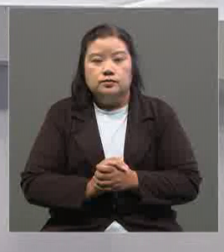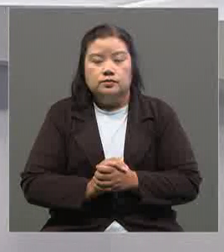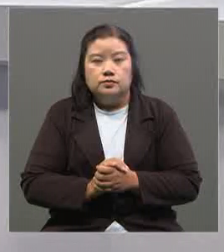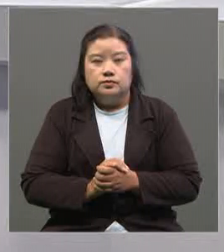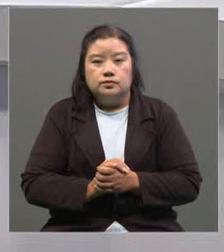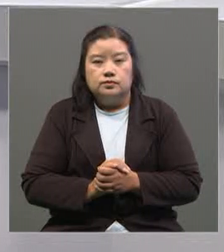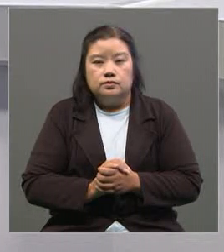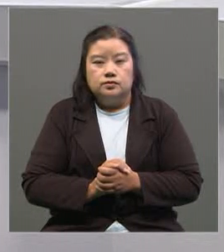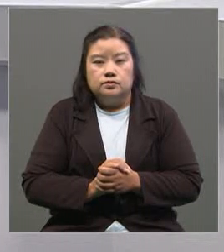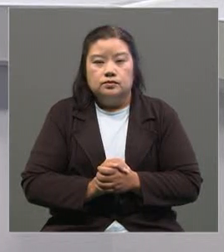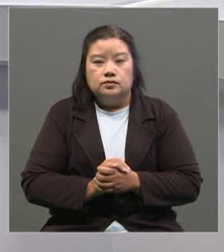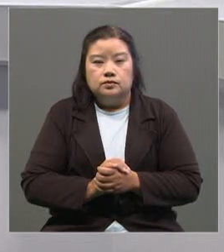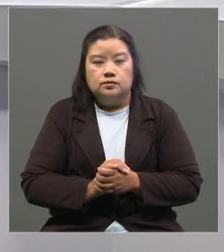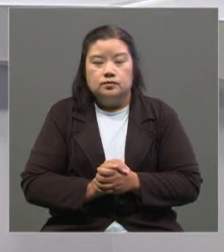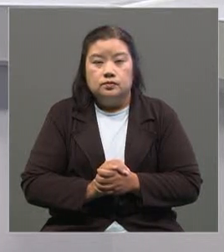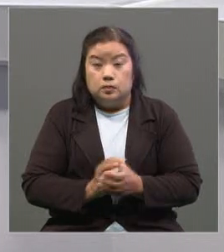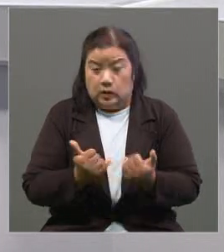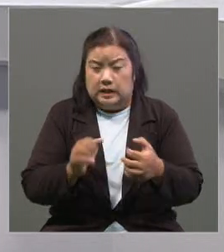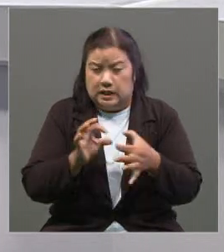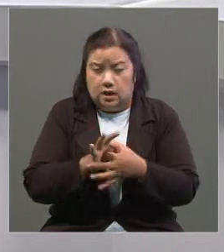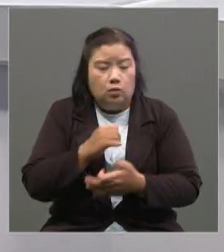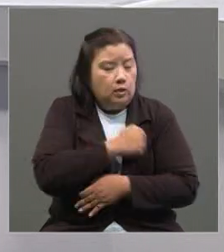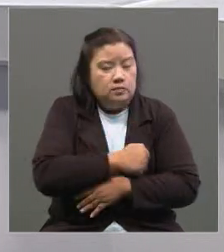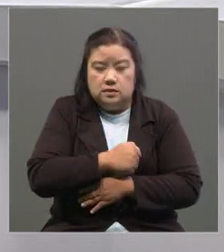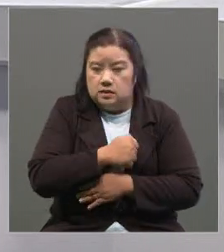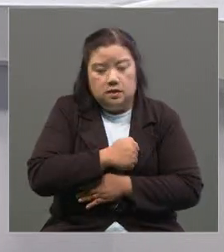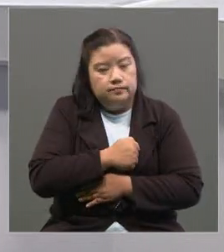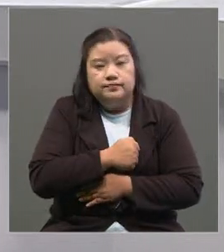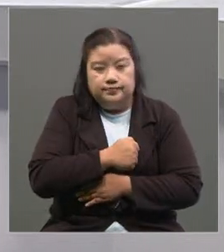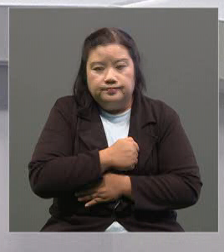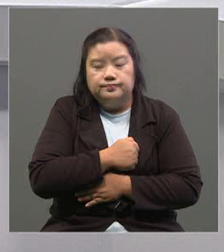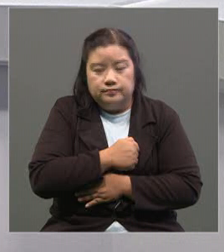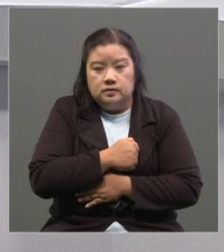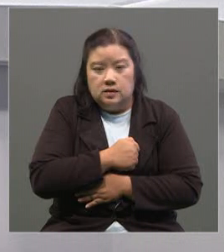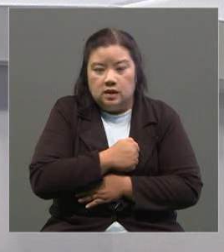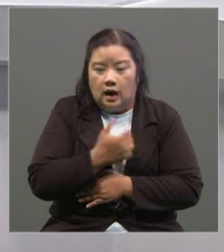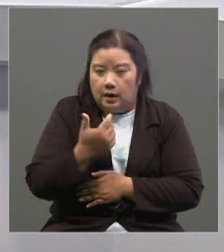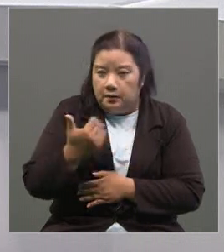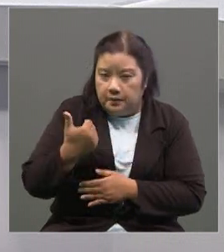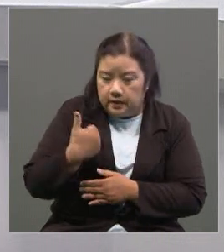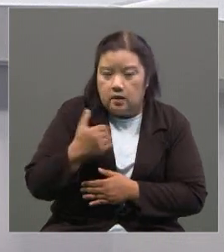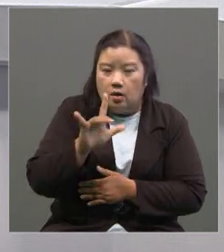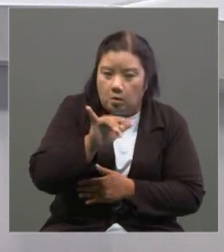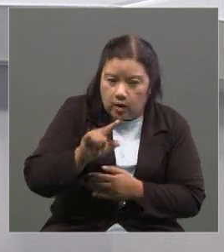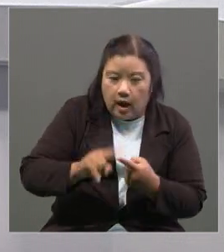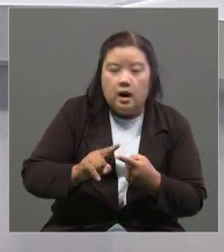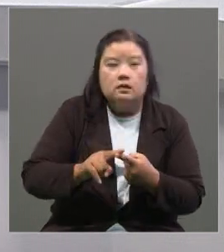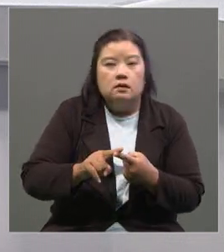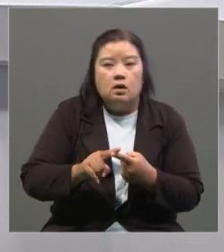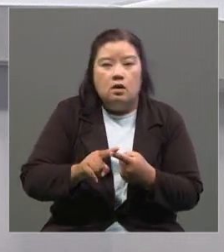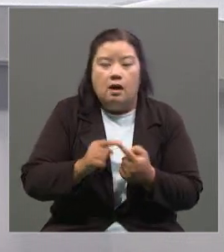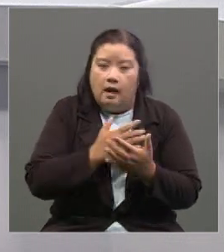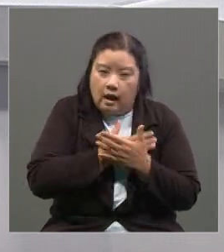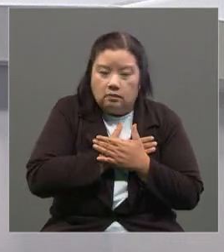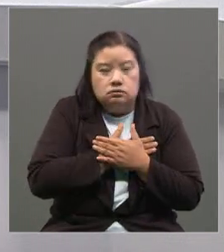ยังอยู่ที่เรื่องของข่าวที่เกี่ยวกับความสูญเสียนะครับคุณผู้ชมหลายๆคนเนี่ยพอเขาสูญเสียญาติสูญเสียคนที่รัก